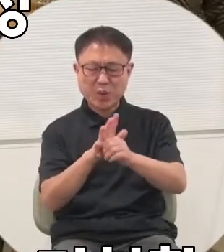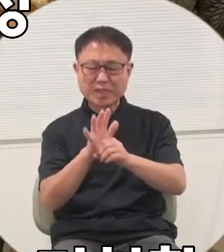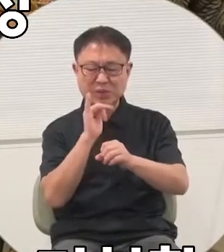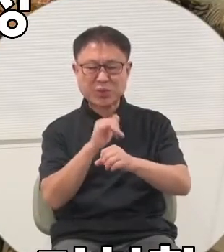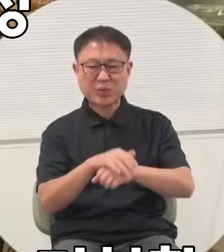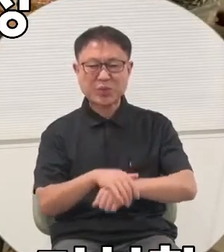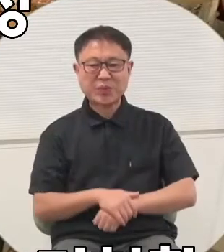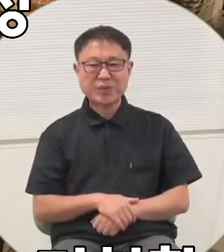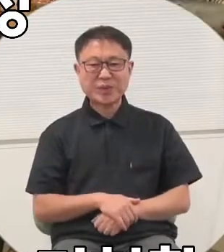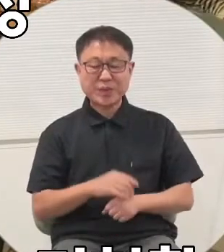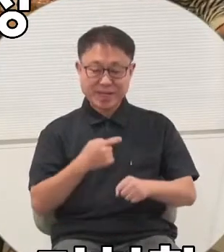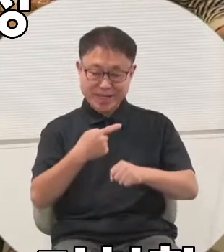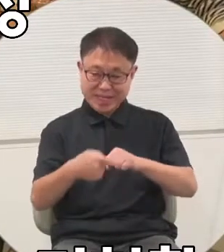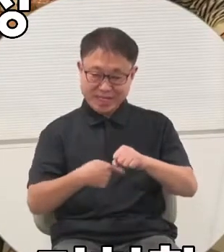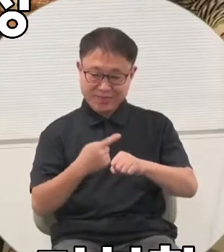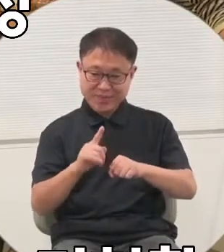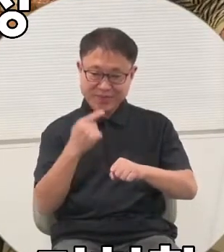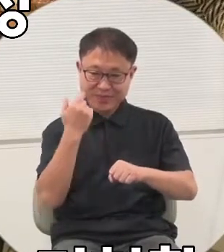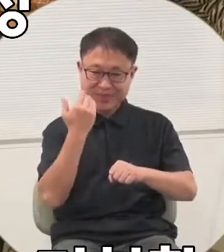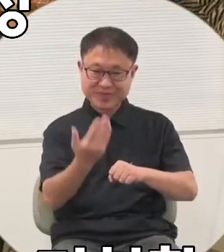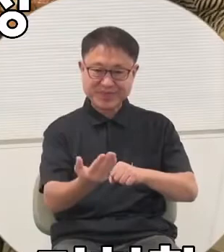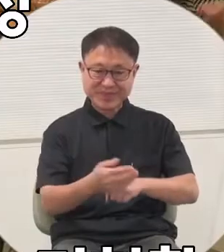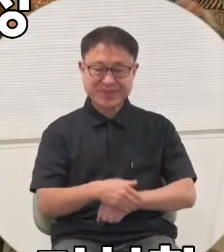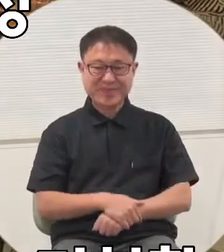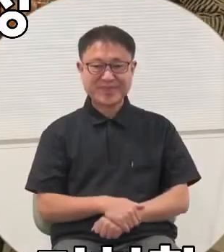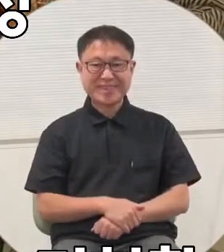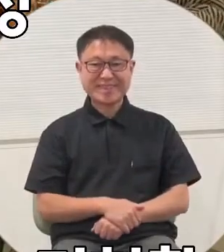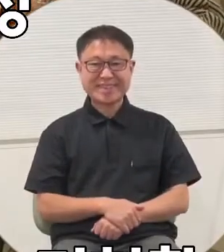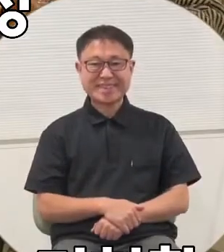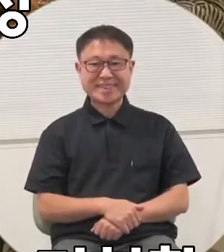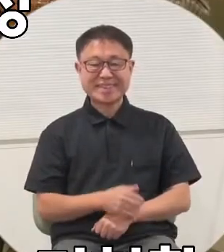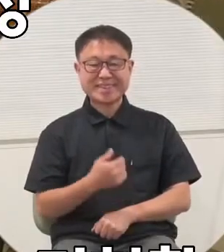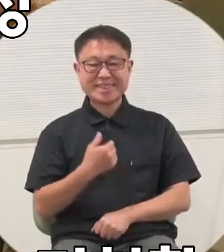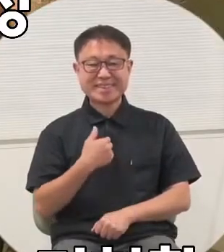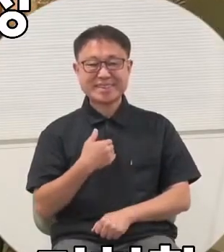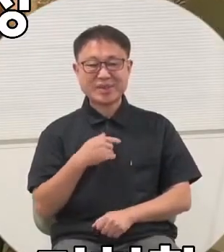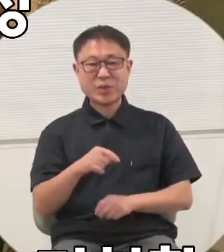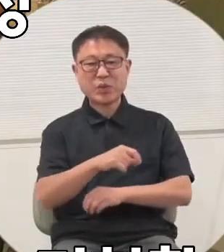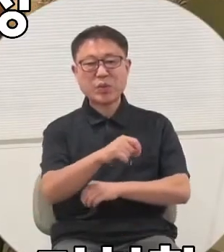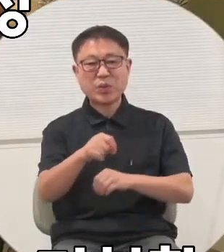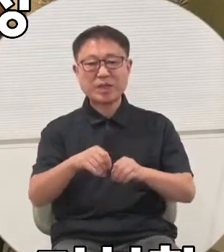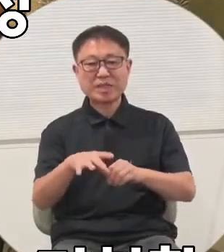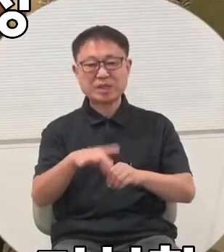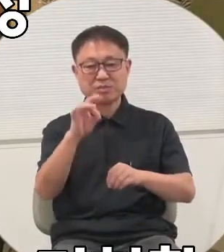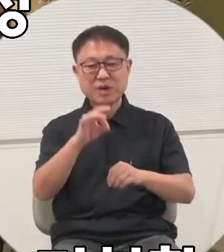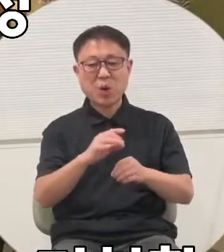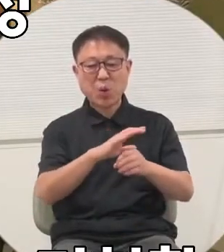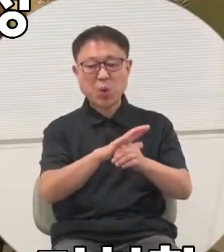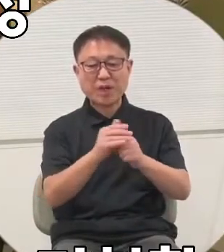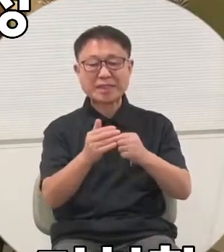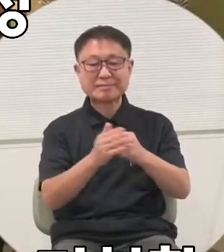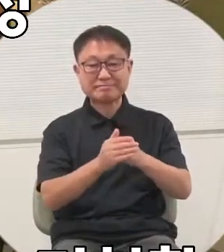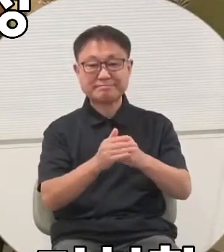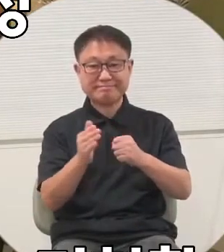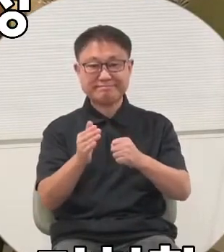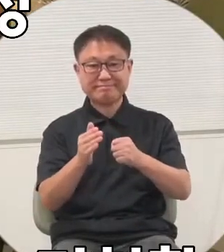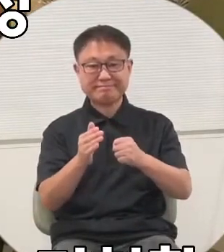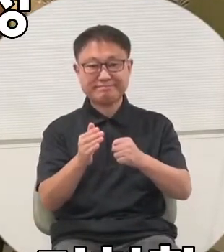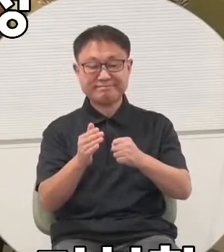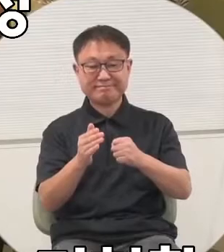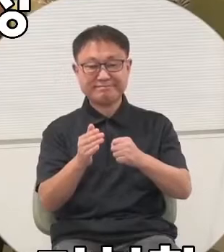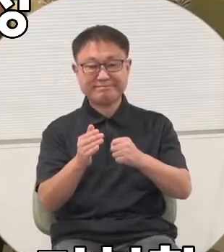좀 올 한 해 어떠셨는지 좀 궁금합니다. 오히려 처음에는 이제 코로나 때문에 몸을